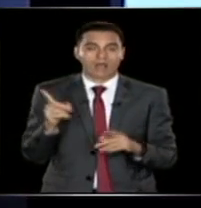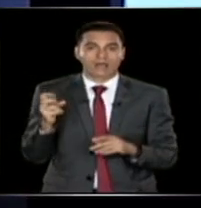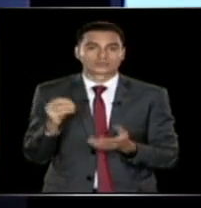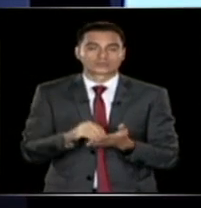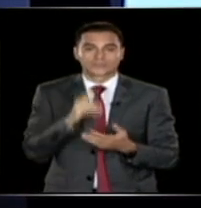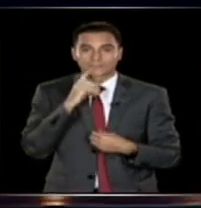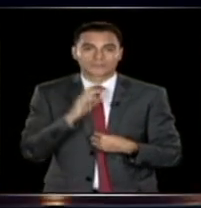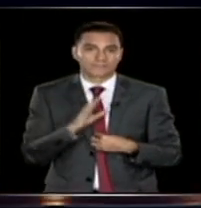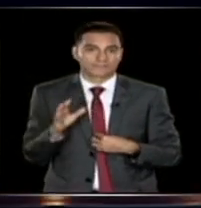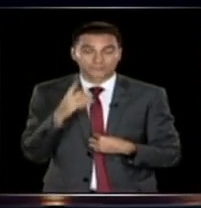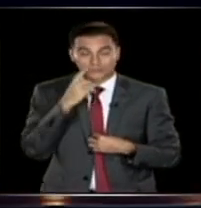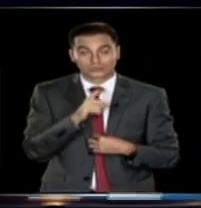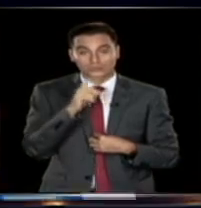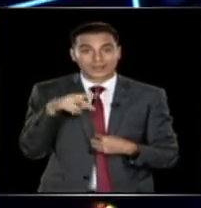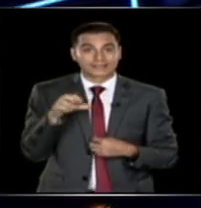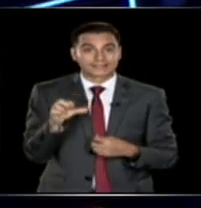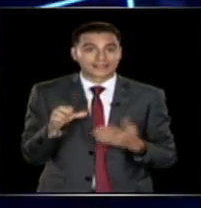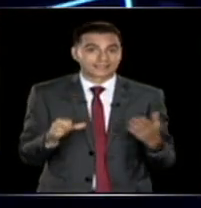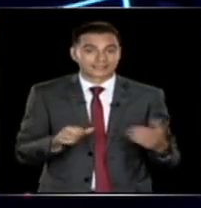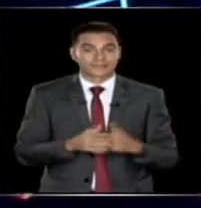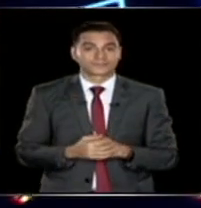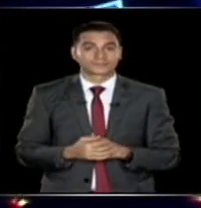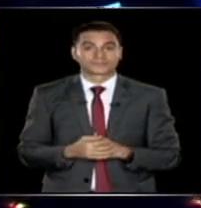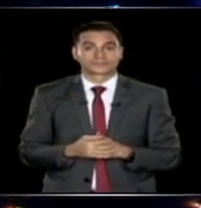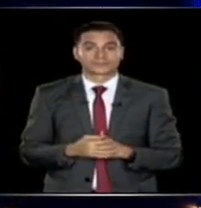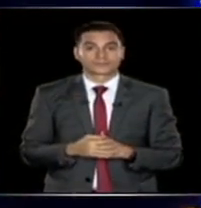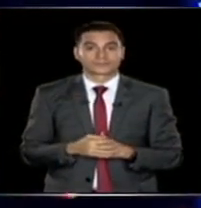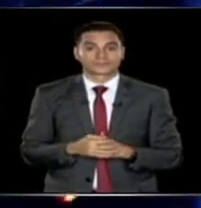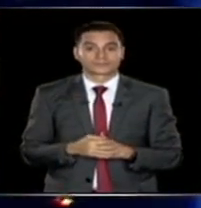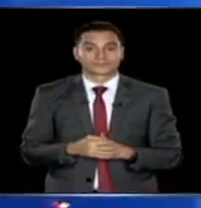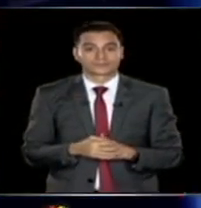25 نقطة. السؤال التاسع،